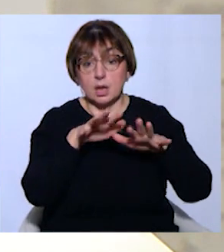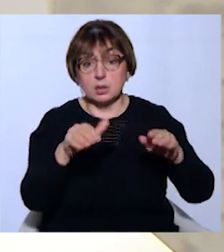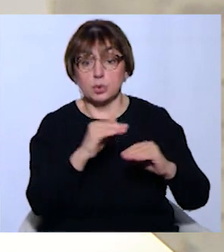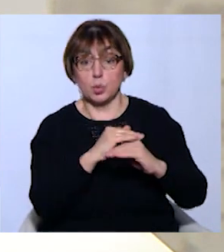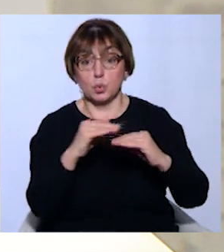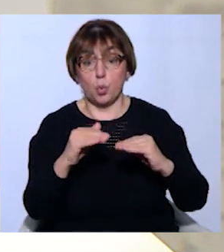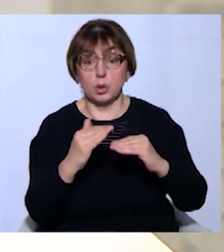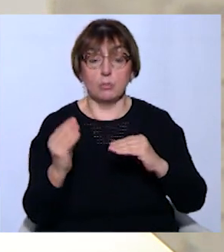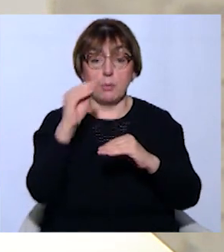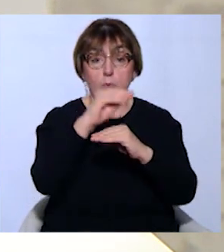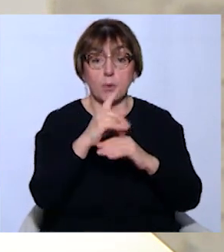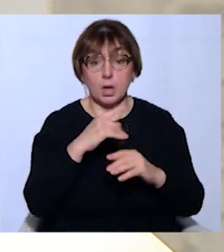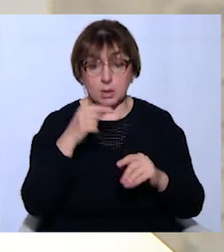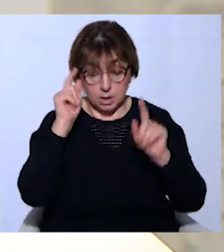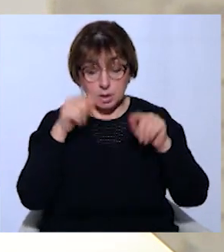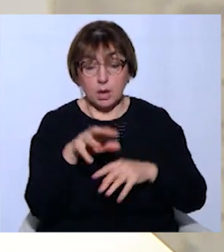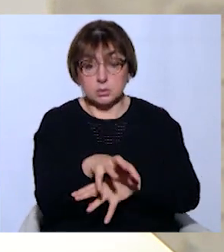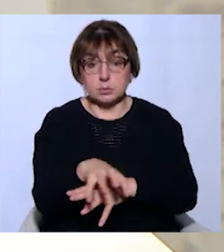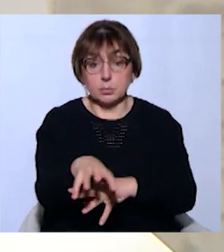დონე, აღინუსხება ამ